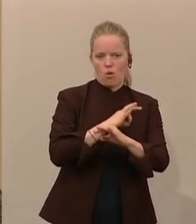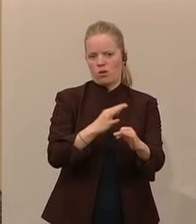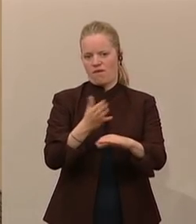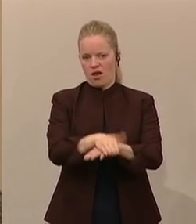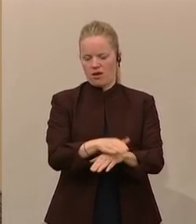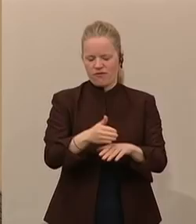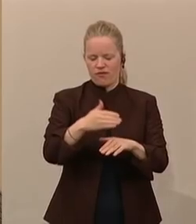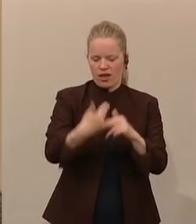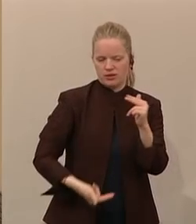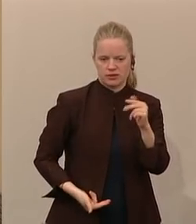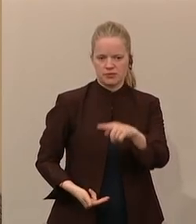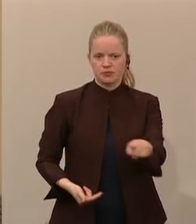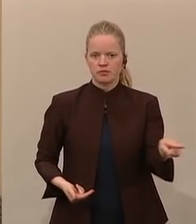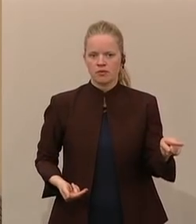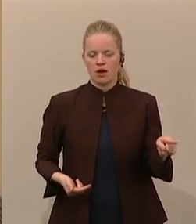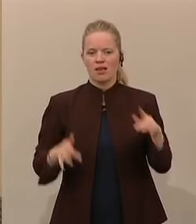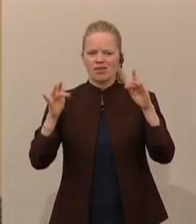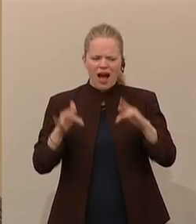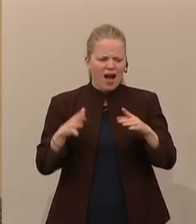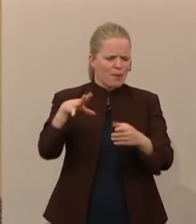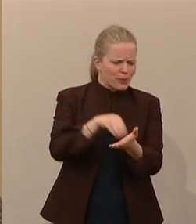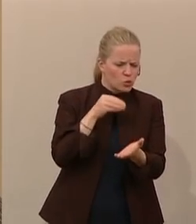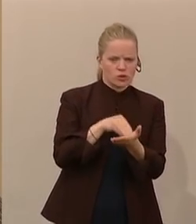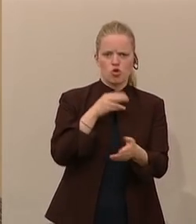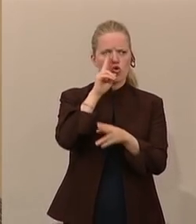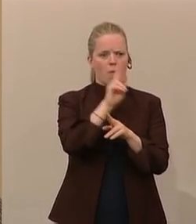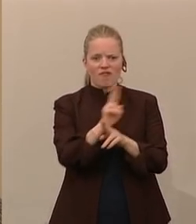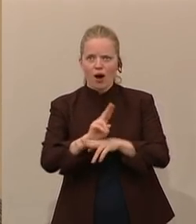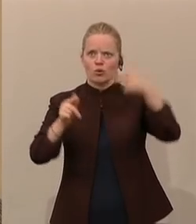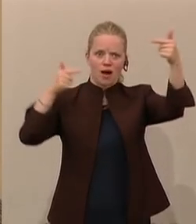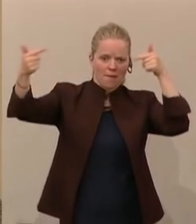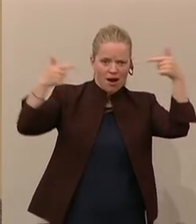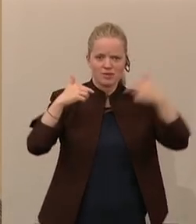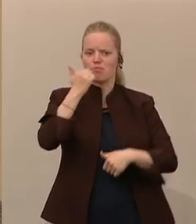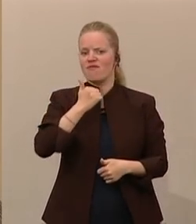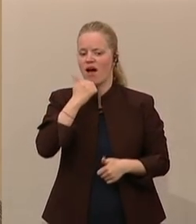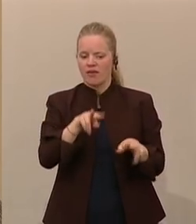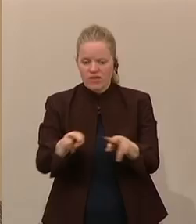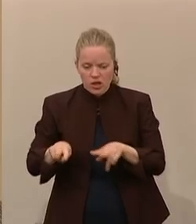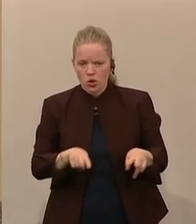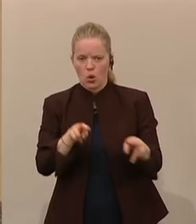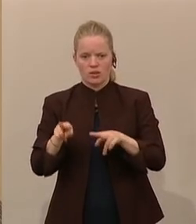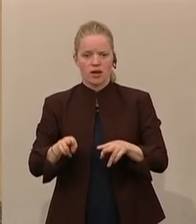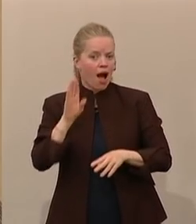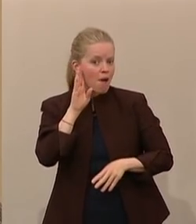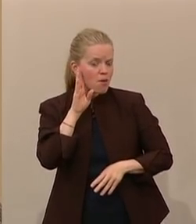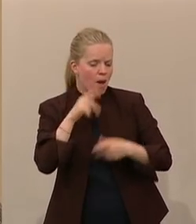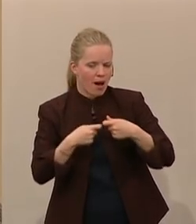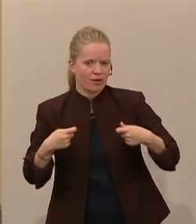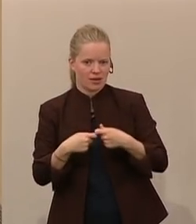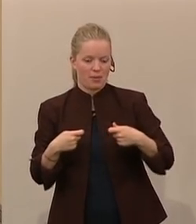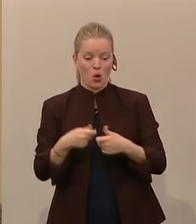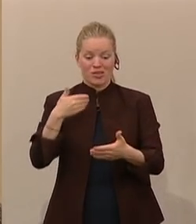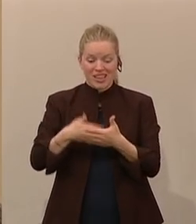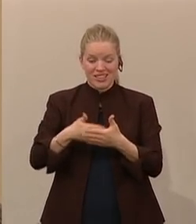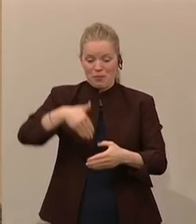hat, was zur Verfügung gestanden ist, ob das Überwachungskameras waren, ob das private Videos waren, ob das auch Abhörmaßnahmen waren, hat man innerhalb von